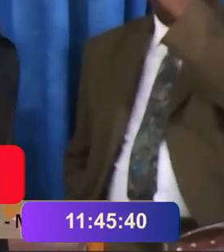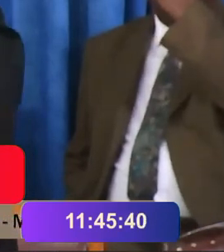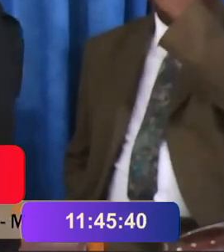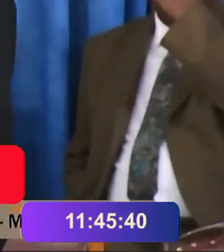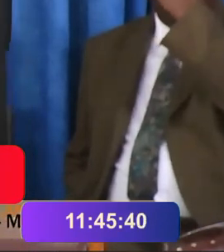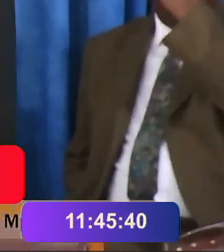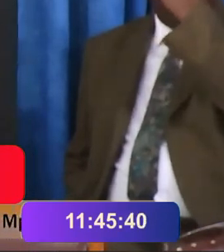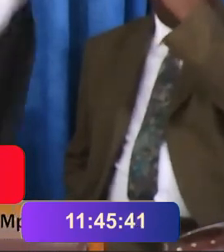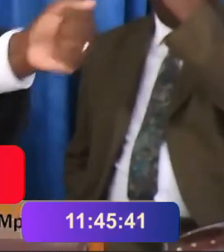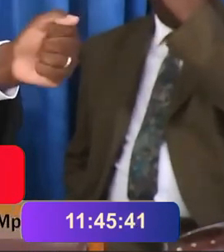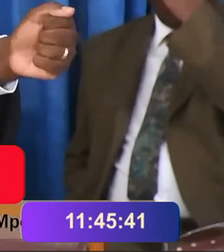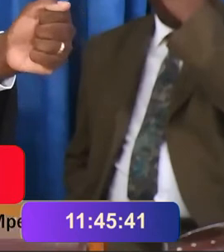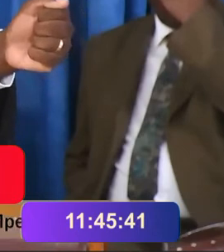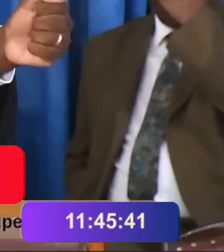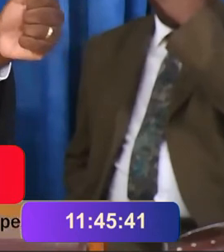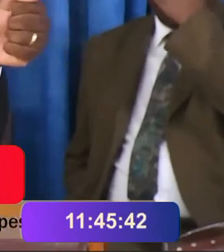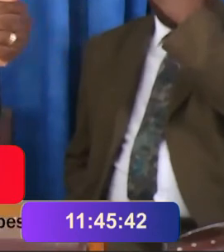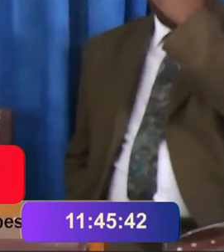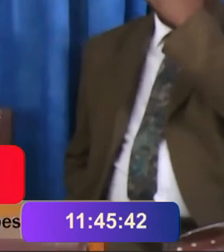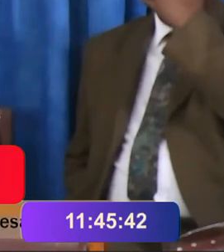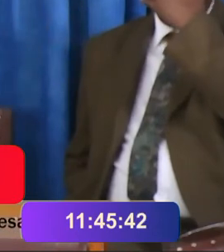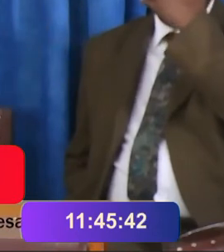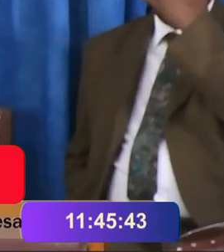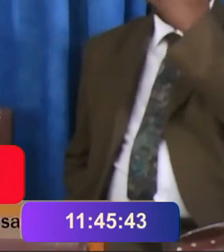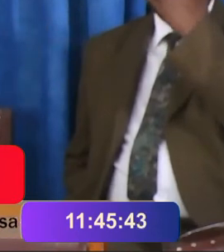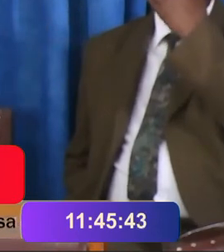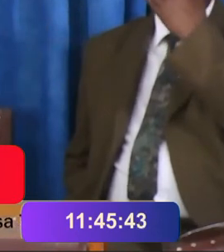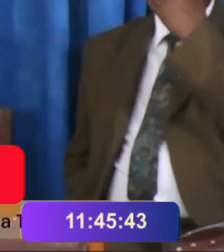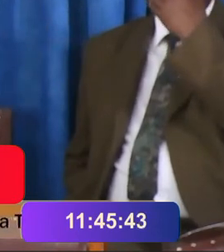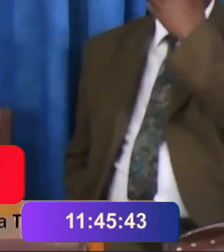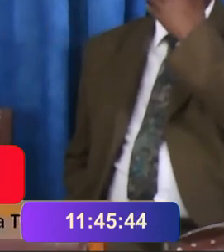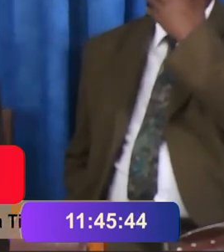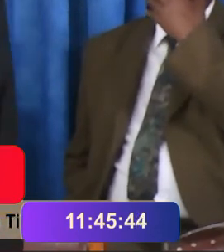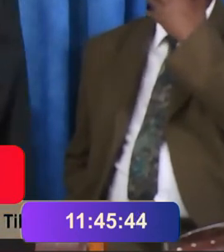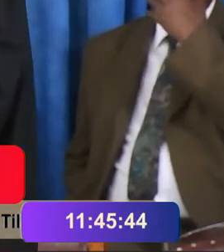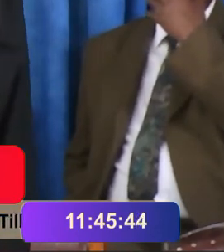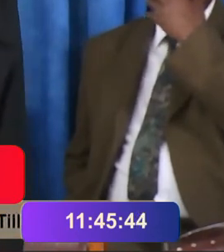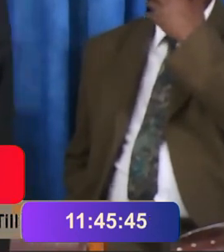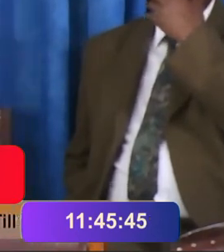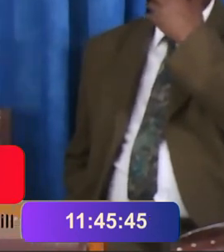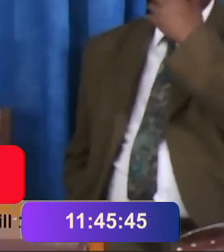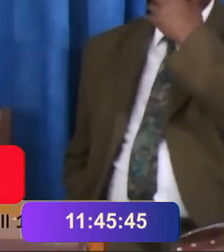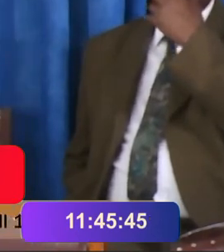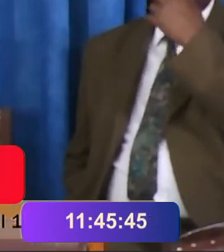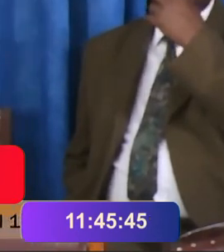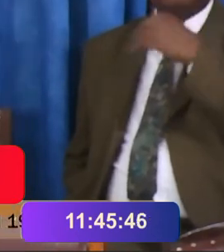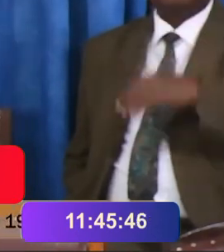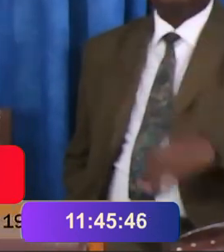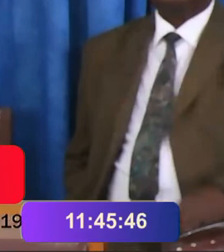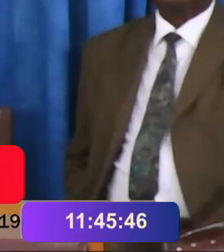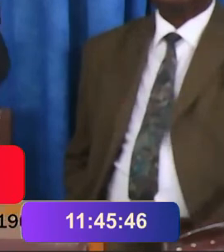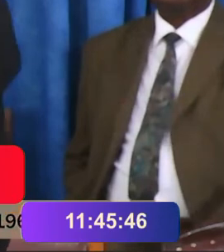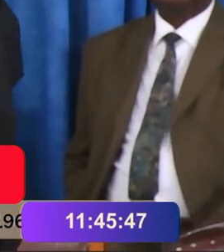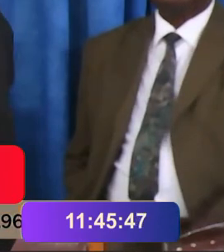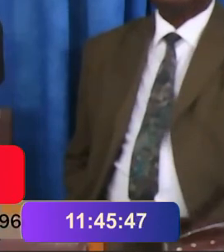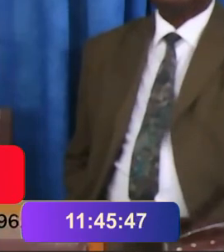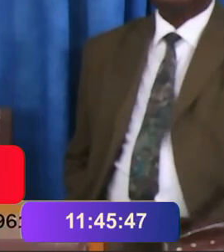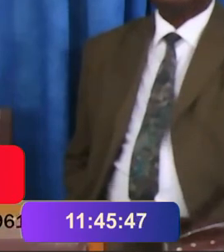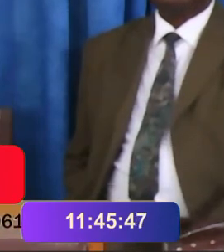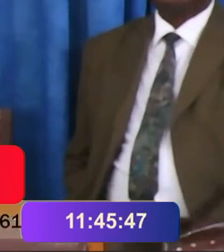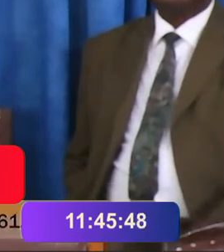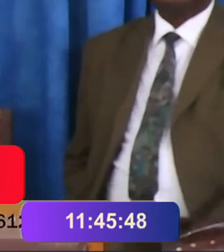uchungu wa watu wengi. Walimshangilia kwa sababu alibadilisha hadithi za watu. He was a